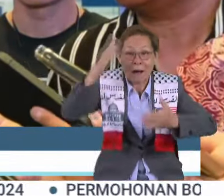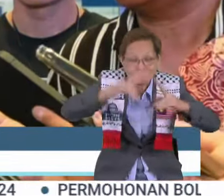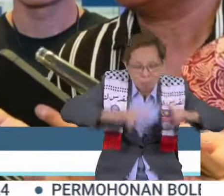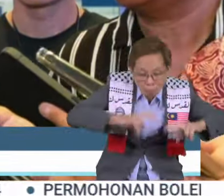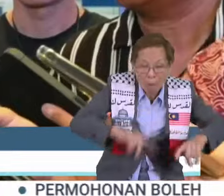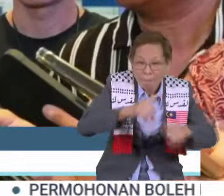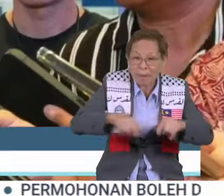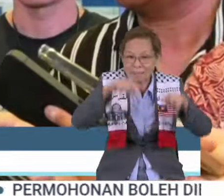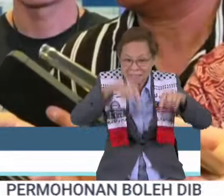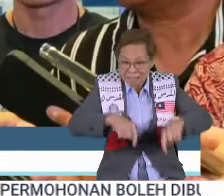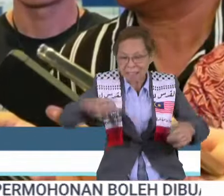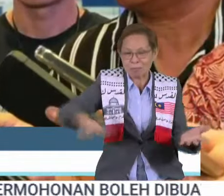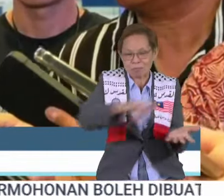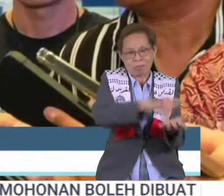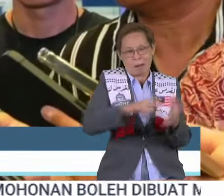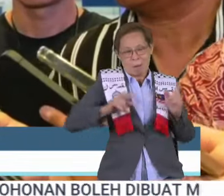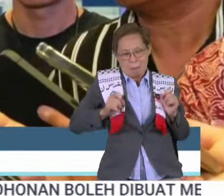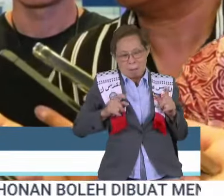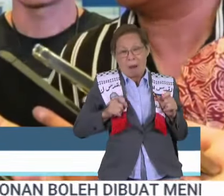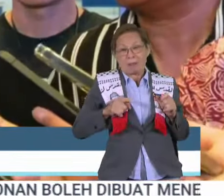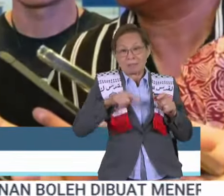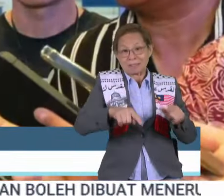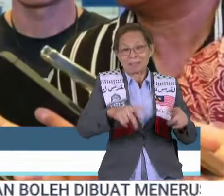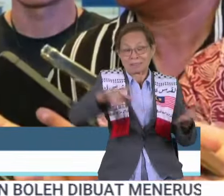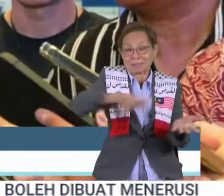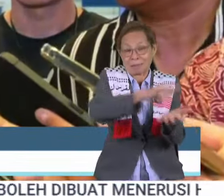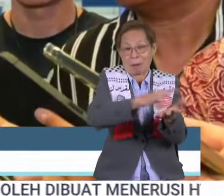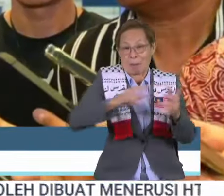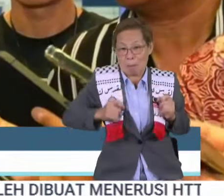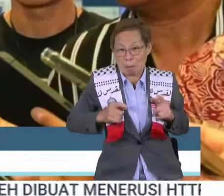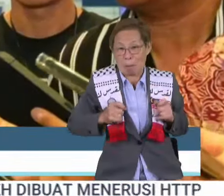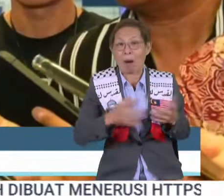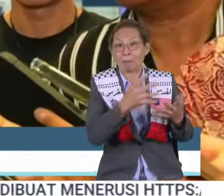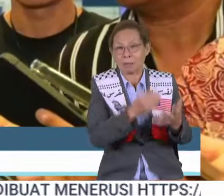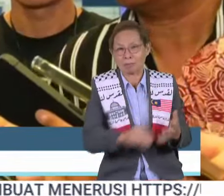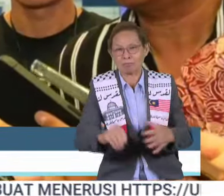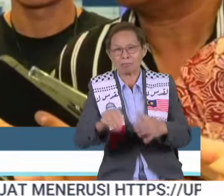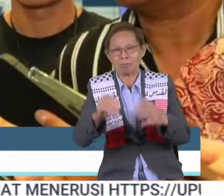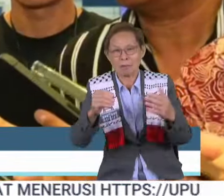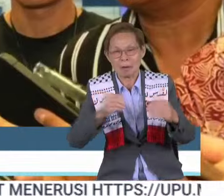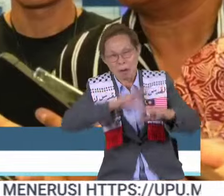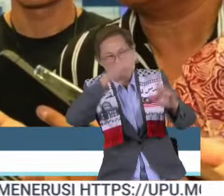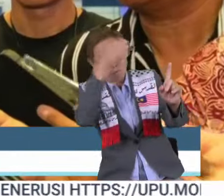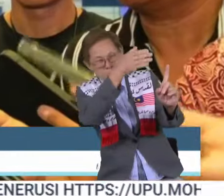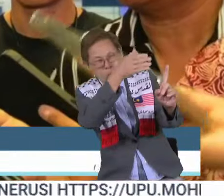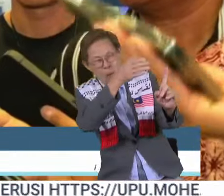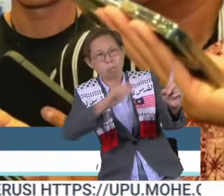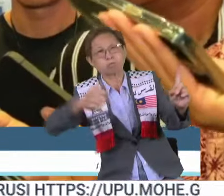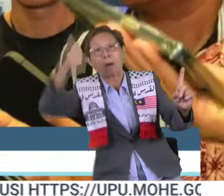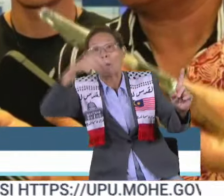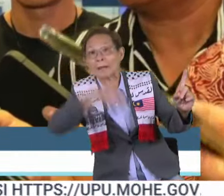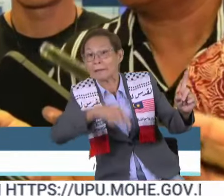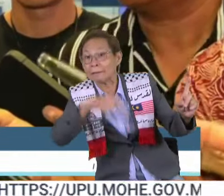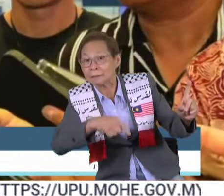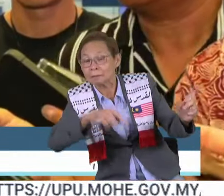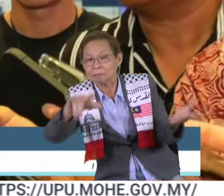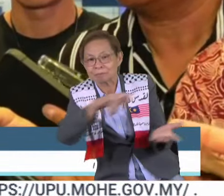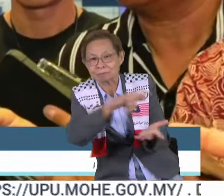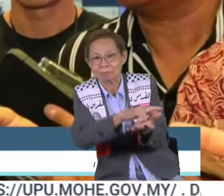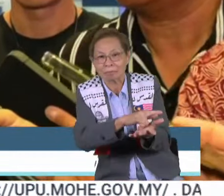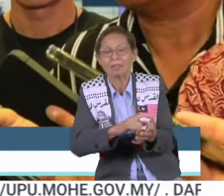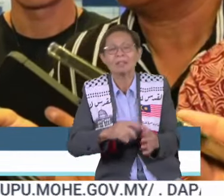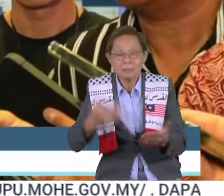ini adalah premis-premis private ataupun yang sasaran utama. So, yeah, we